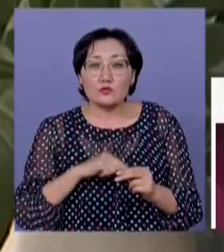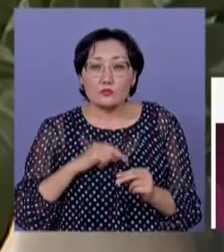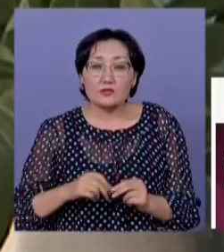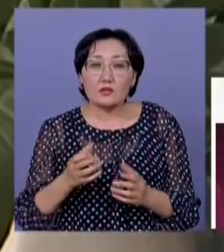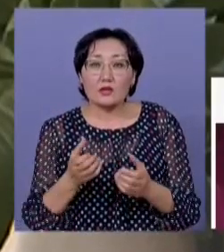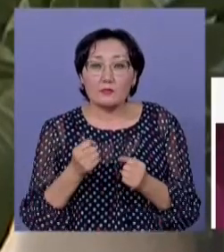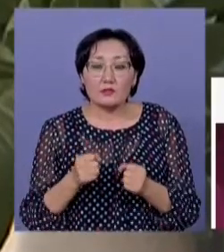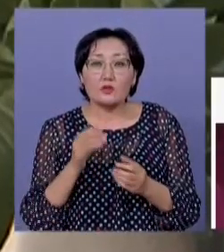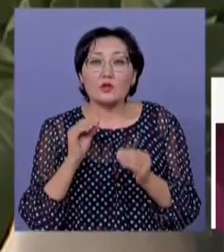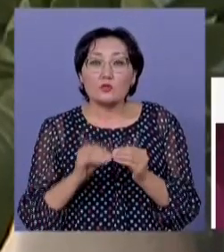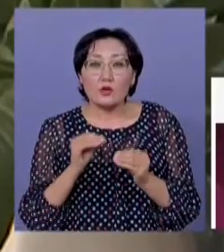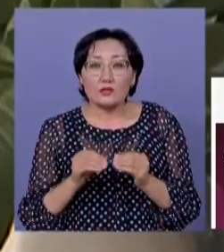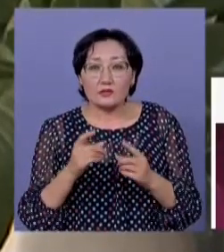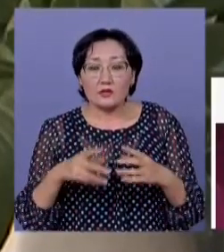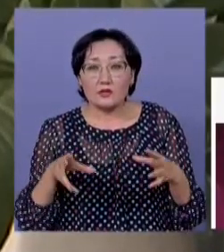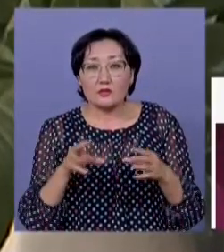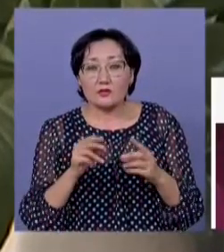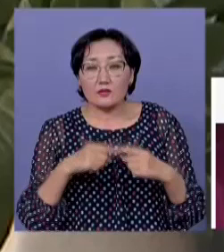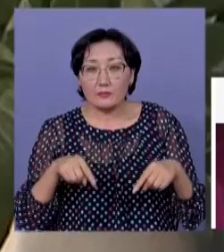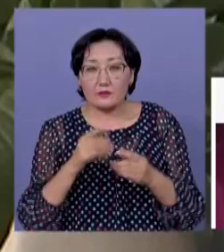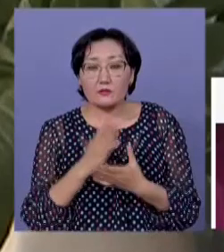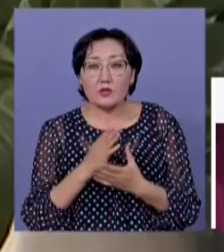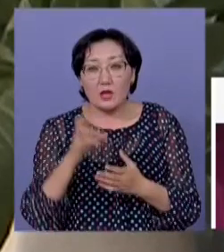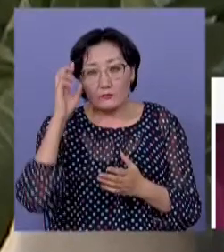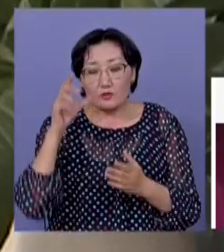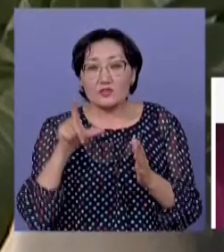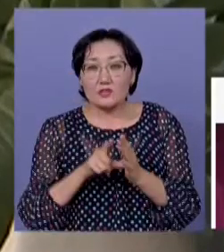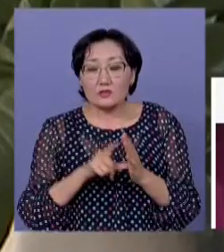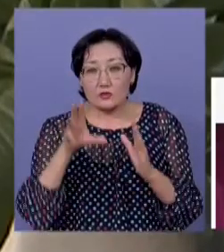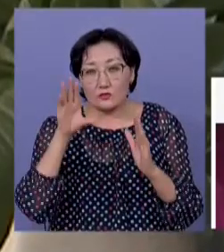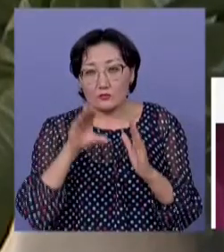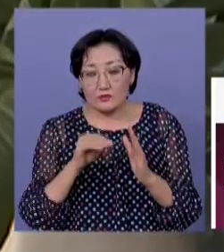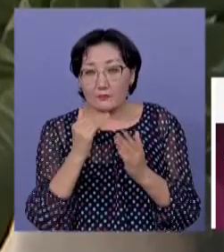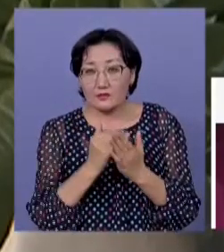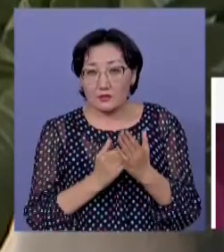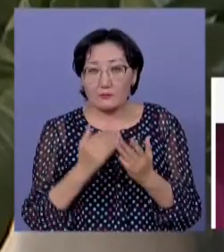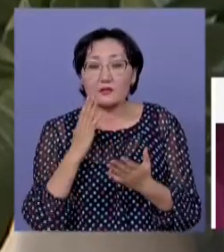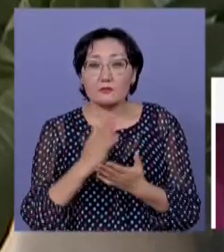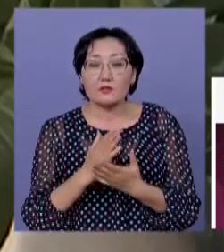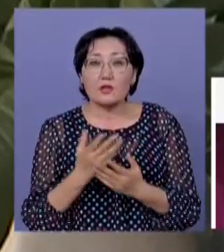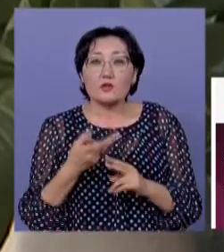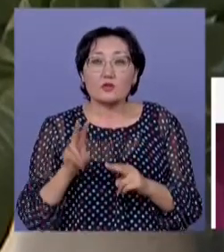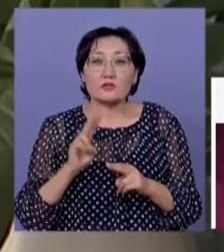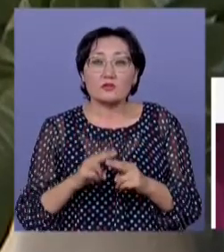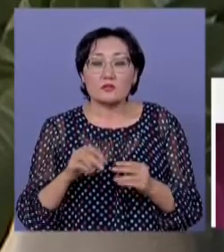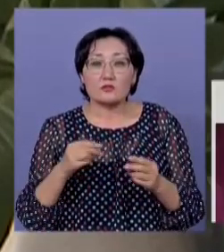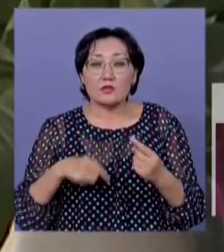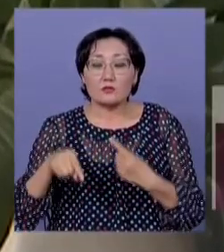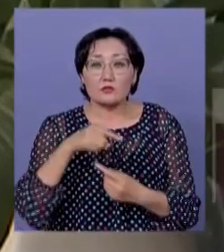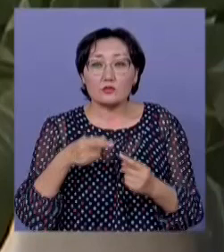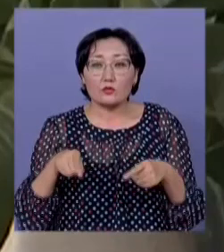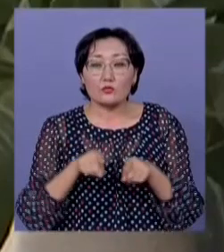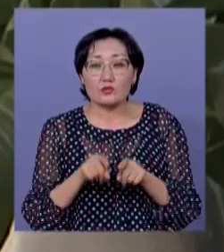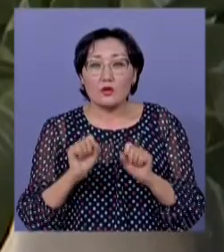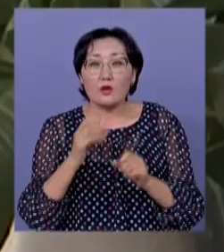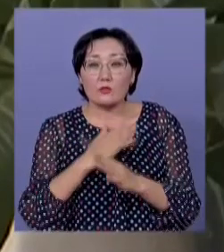қабылдайтын тұрақты серіктестеріміз бар. Оларға мемлекет тарапынан салықты азайту секілді бағдарламалар қарастырылған. Сондықтан кәсіпкерлер осындай